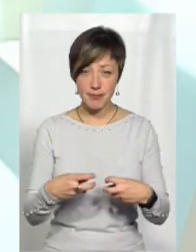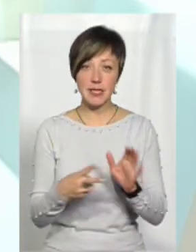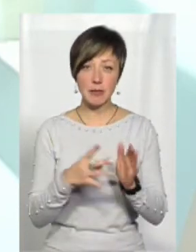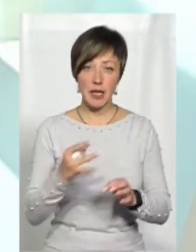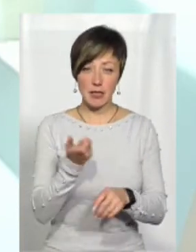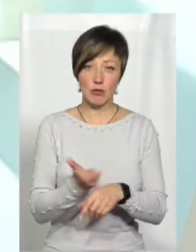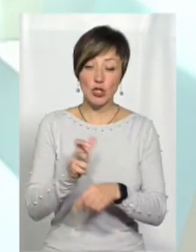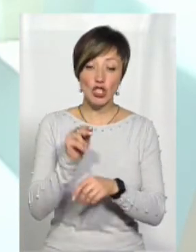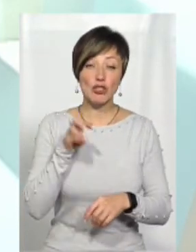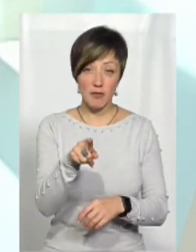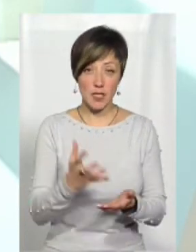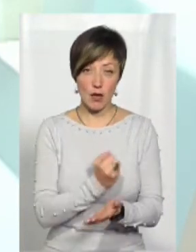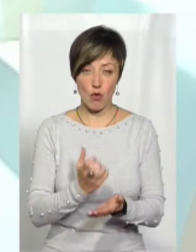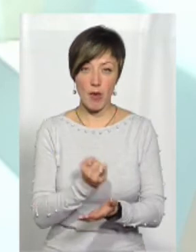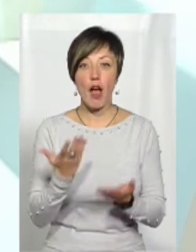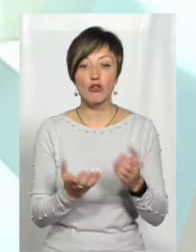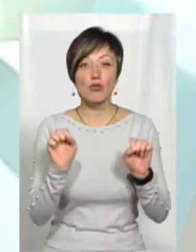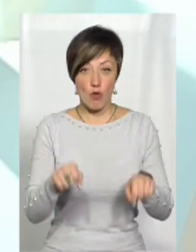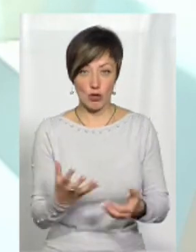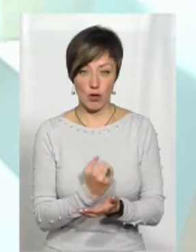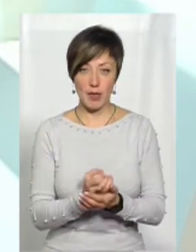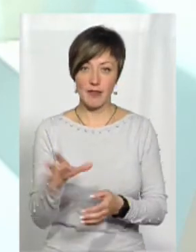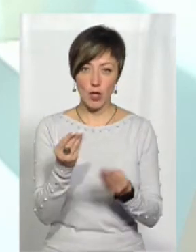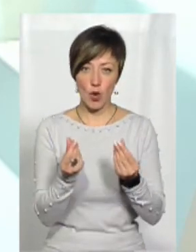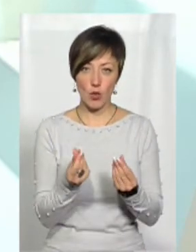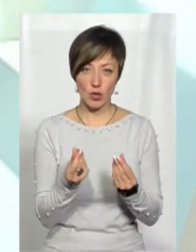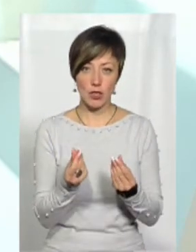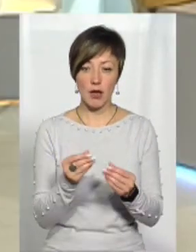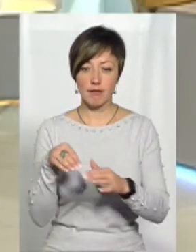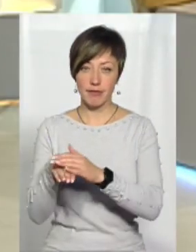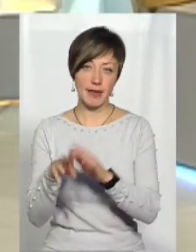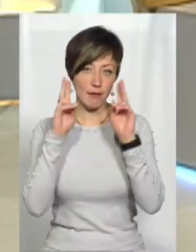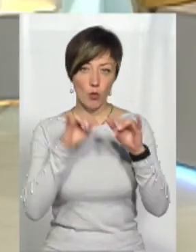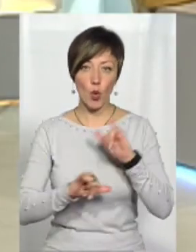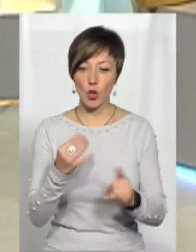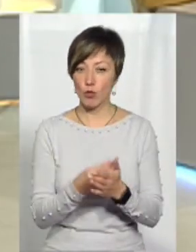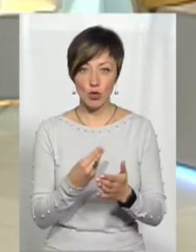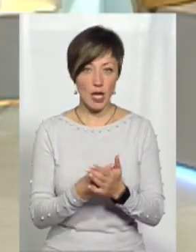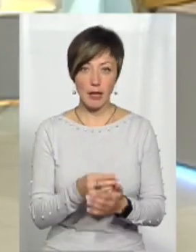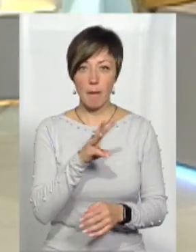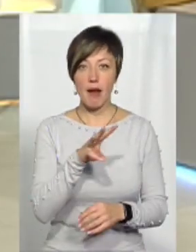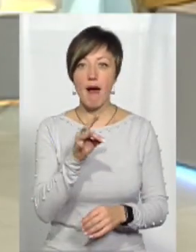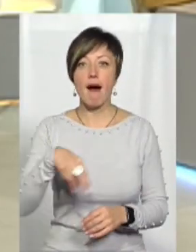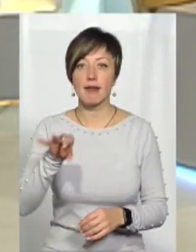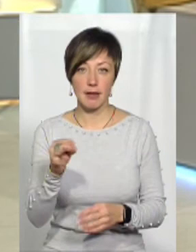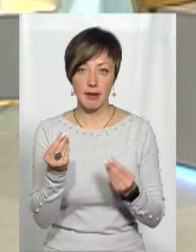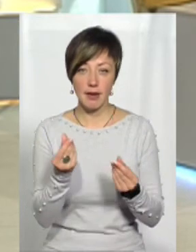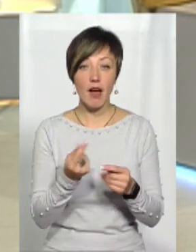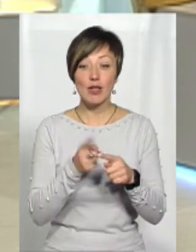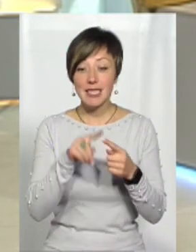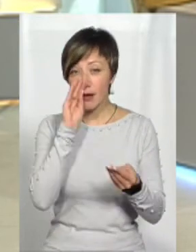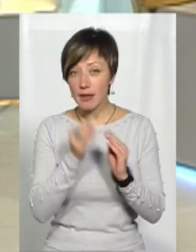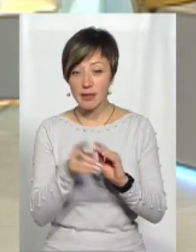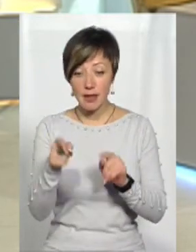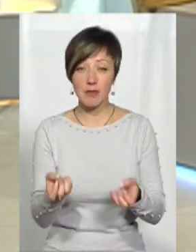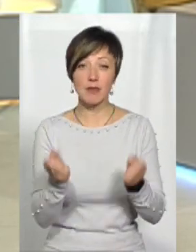того підприємця, ніж він потім заробить, якщо ще заробить. І всі гроші поклали невідомо куди. До бюджету мільярди гривень не доходять. От де тінь, от